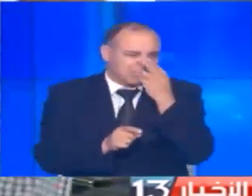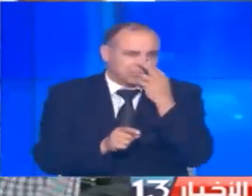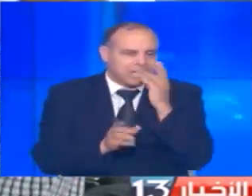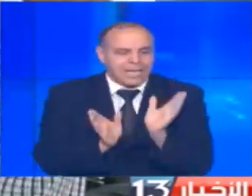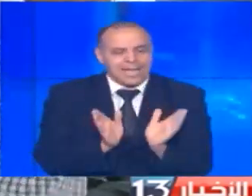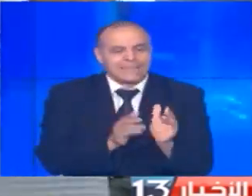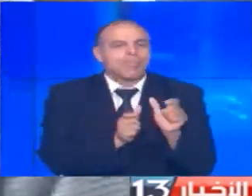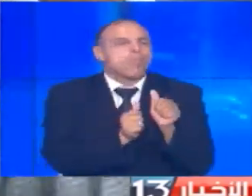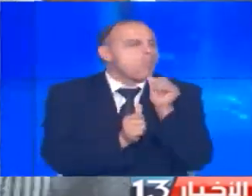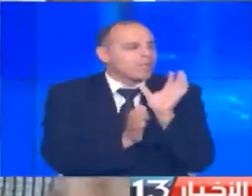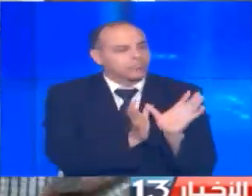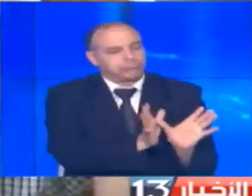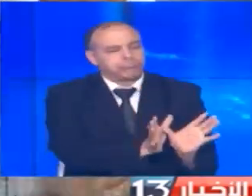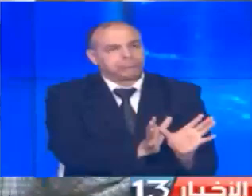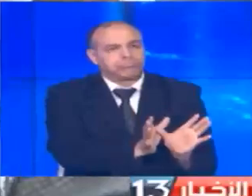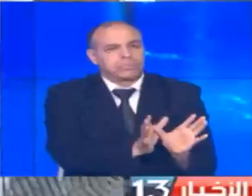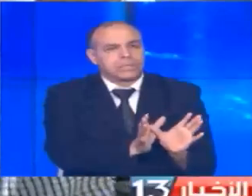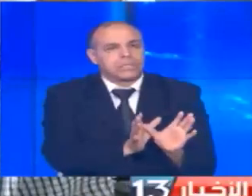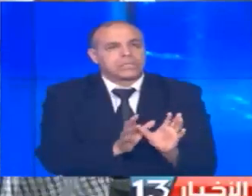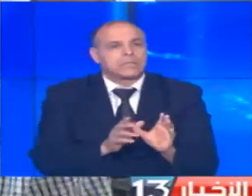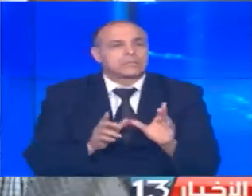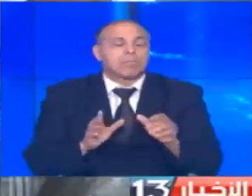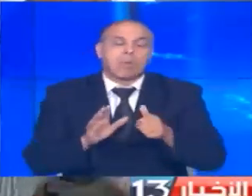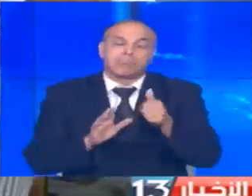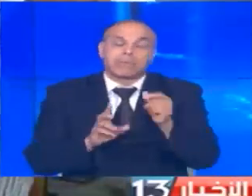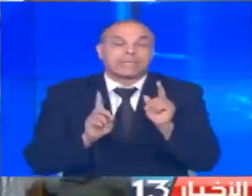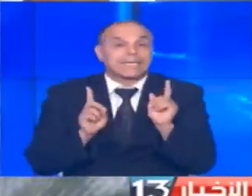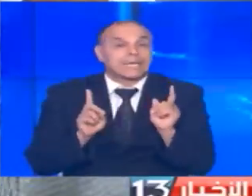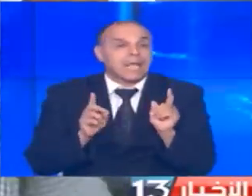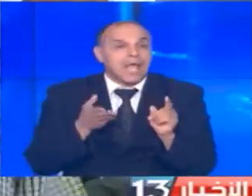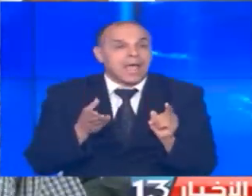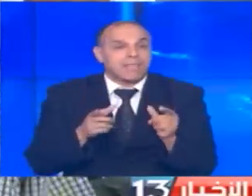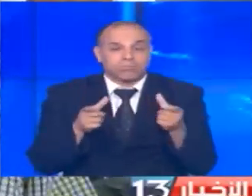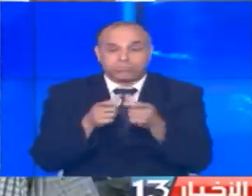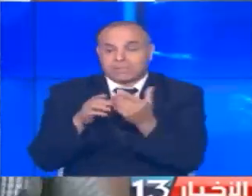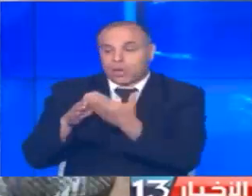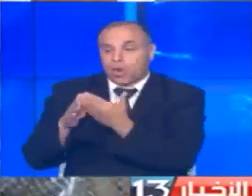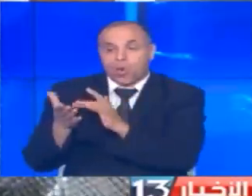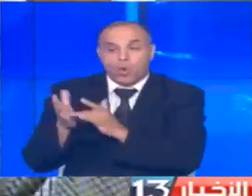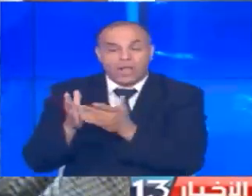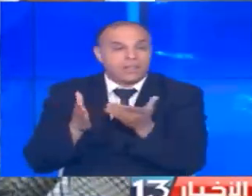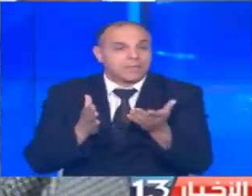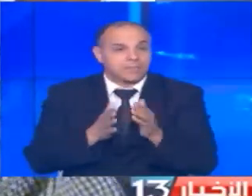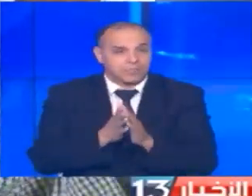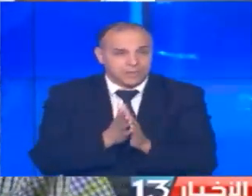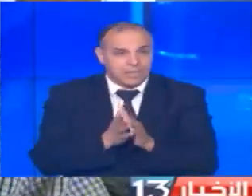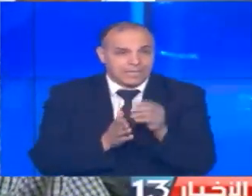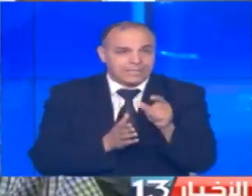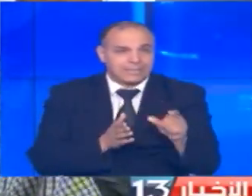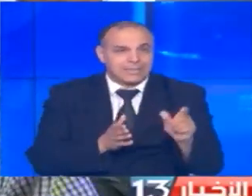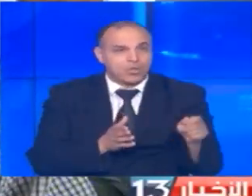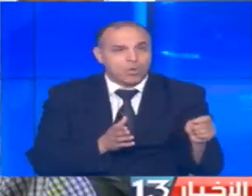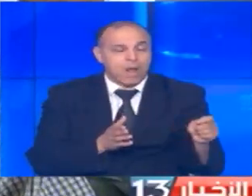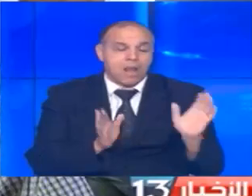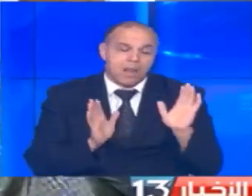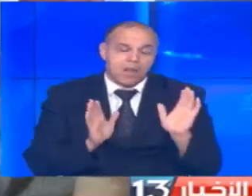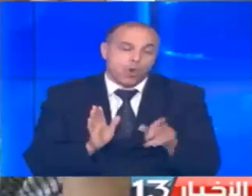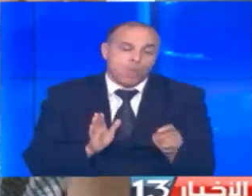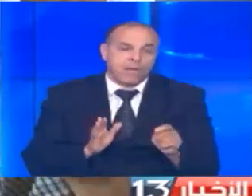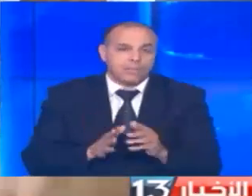قسم وحدهم، لكن كالتجربة تعتبر رائدة، على خاطر ضمن مؤسسة تربوية تحوي تلاميذ المبصرين الأسوياء،